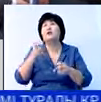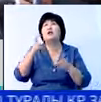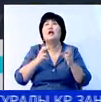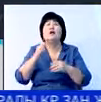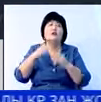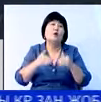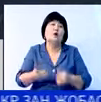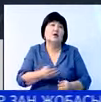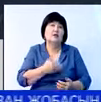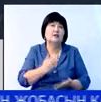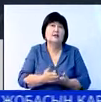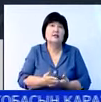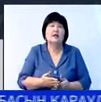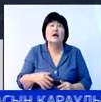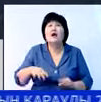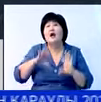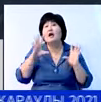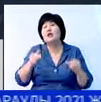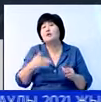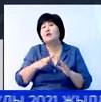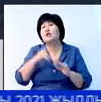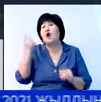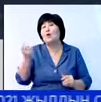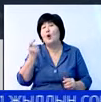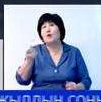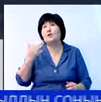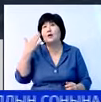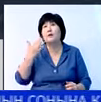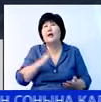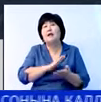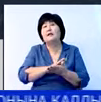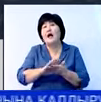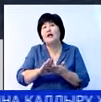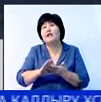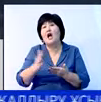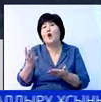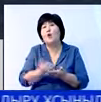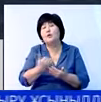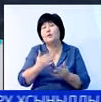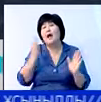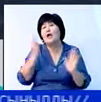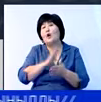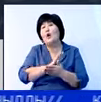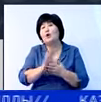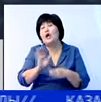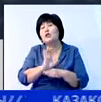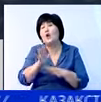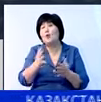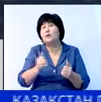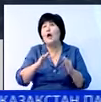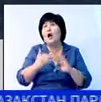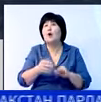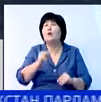отырғанын айтты. Жалпы біздің шаруа қожалығының мақсаты таза өнім беру, экологиялық таза өнім беру және де